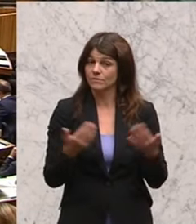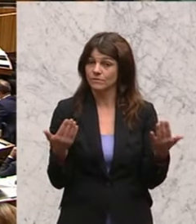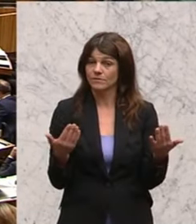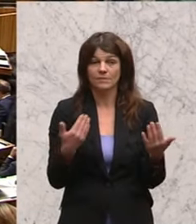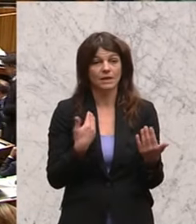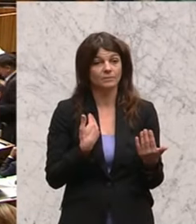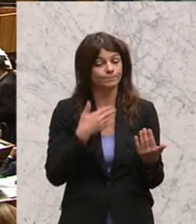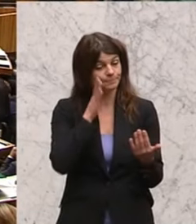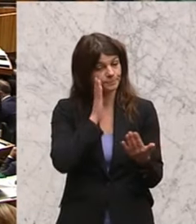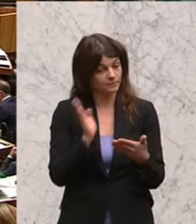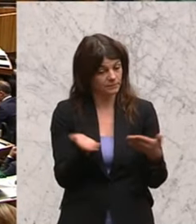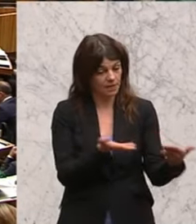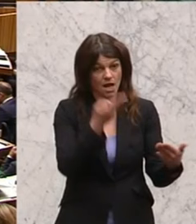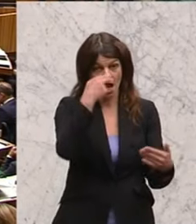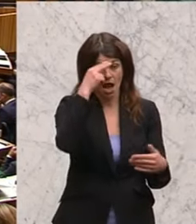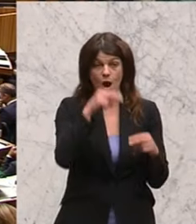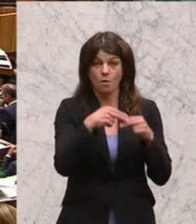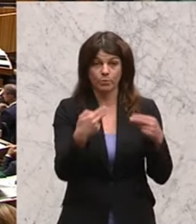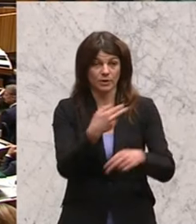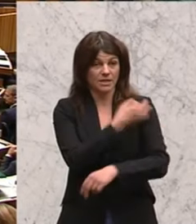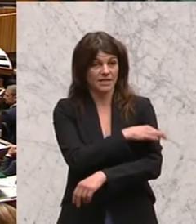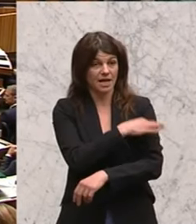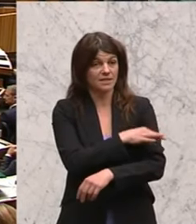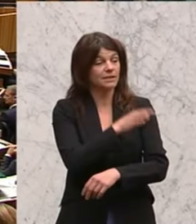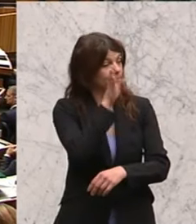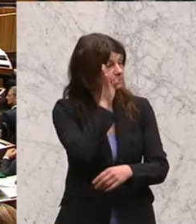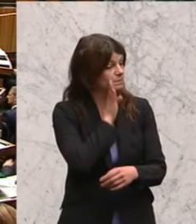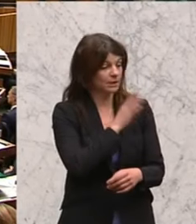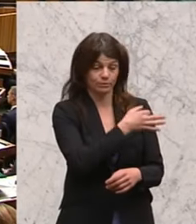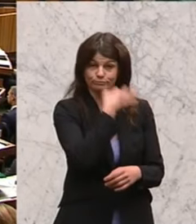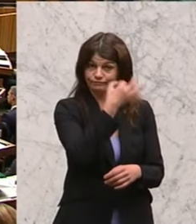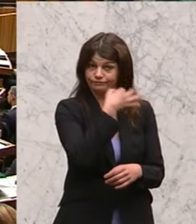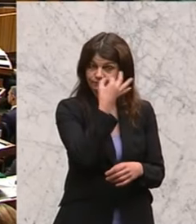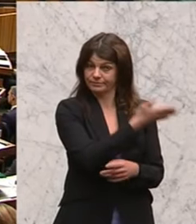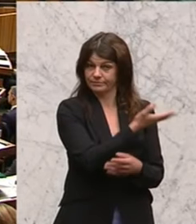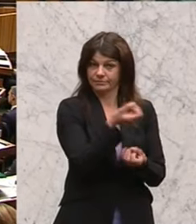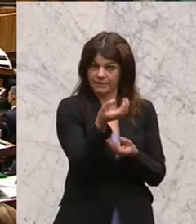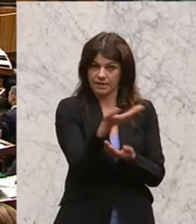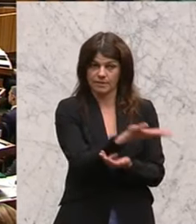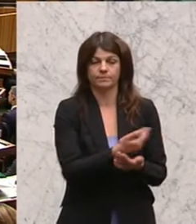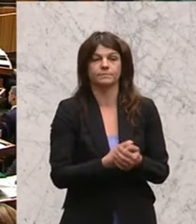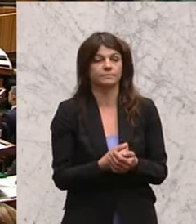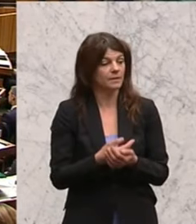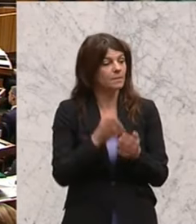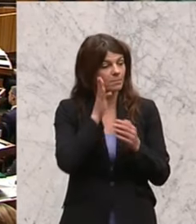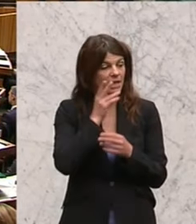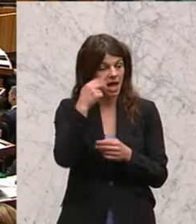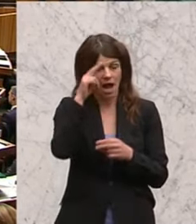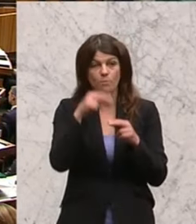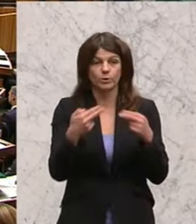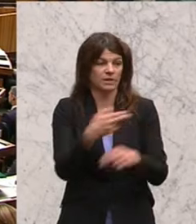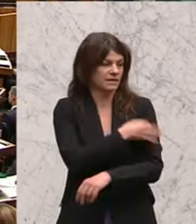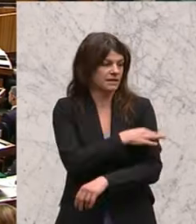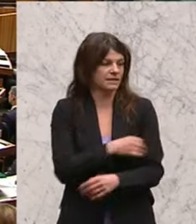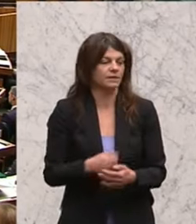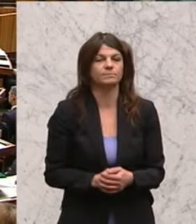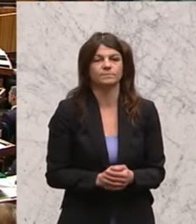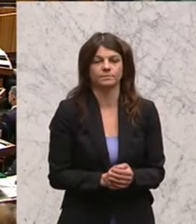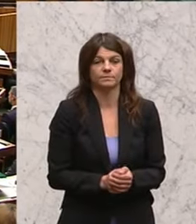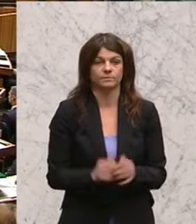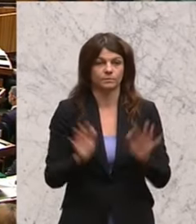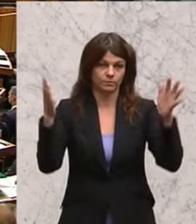erteile ich nun den Herrn Bundeskanzler zur Abgabe der Erklärung das Wort. Bitte, Herr Bundeskanzler. Danke.